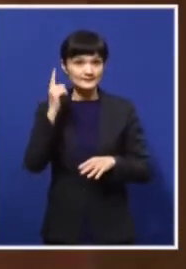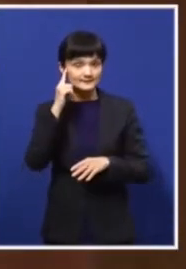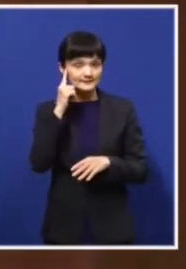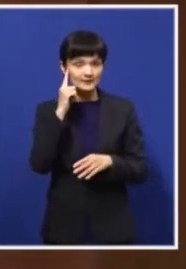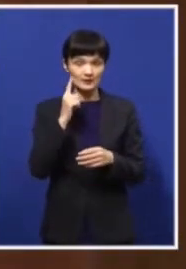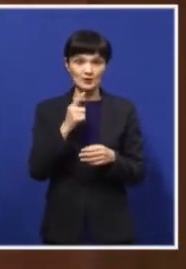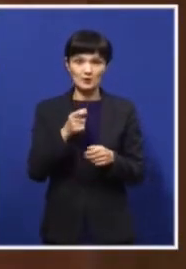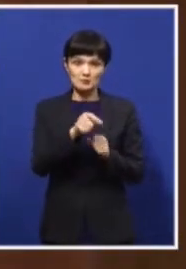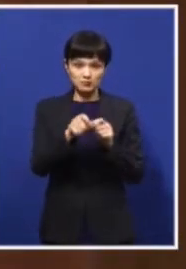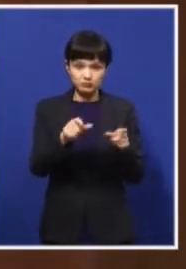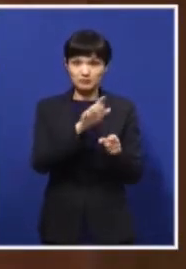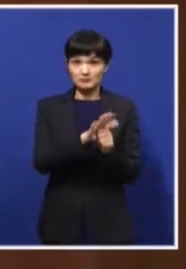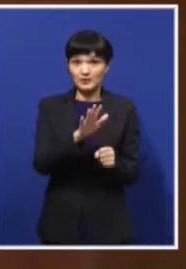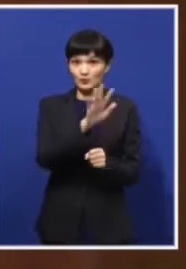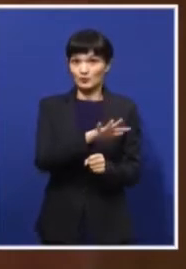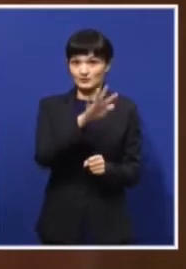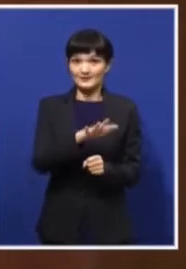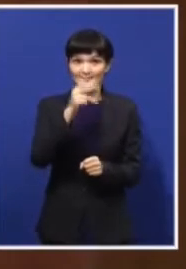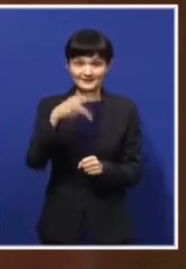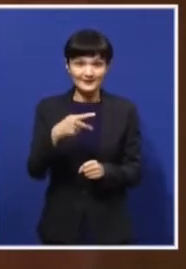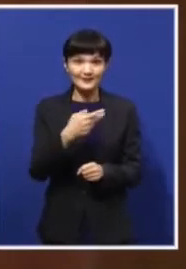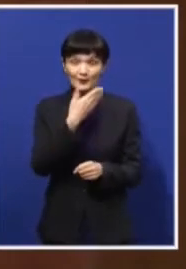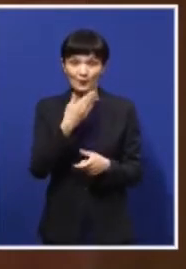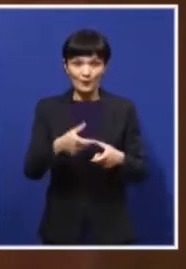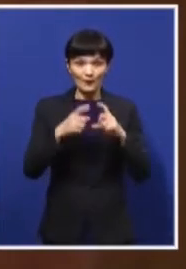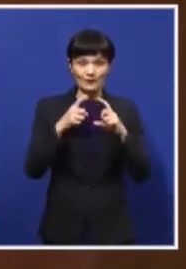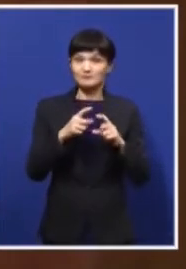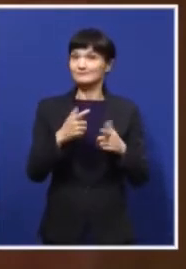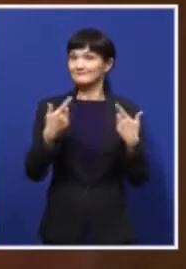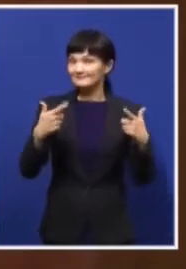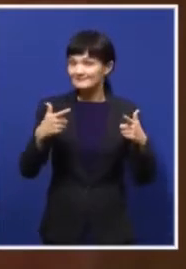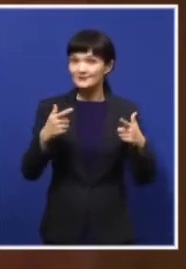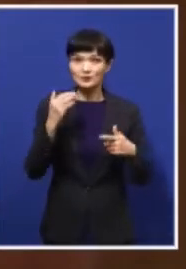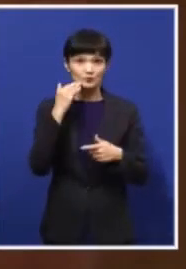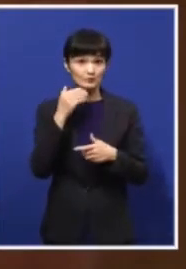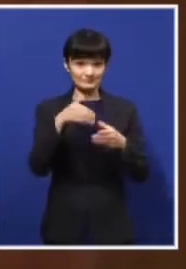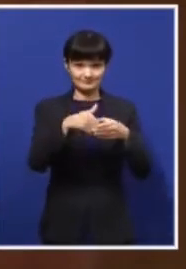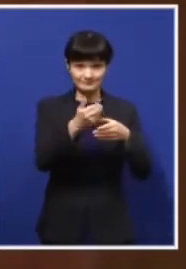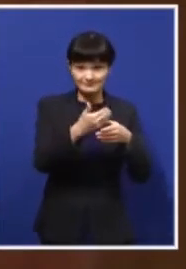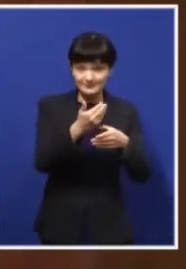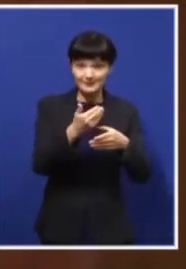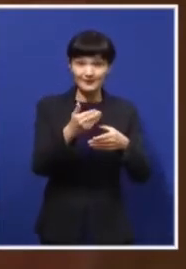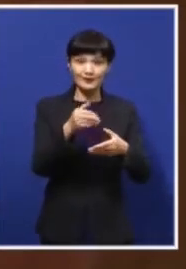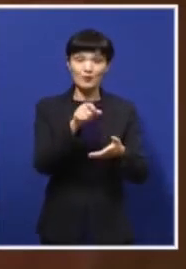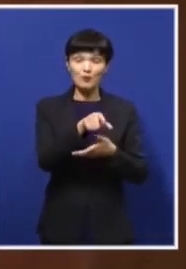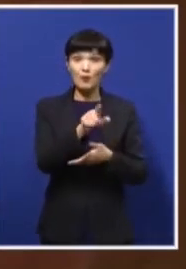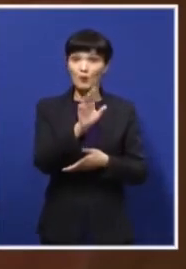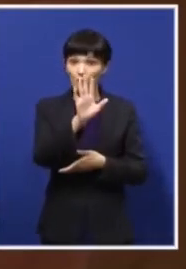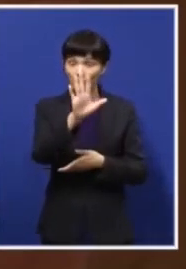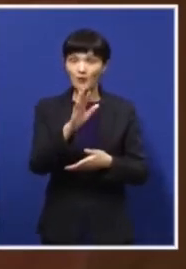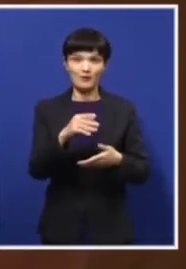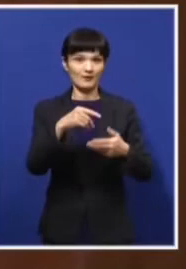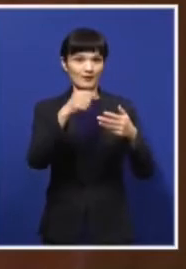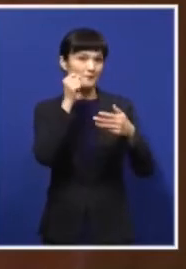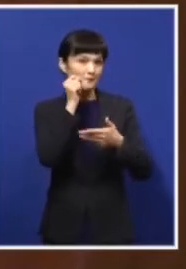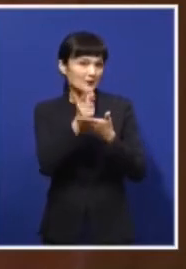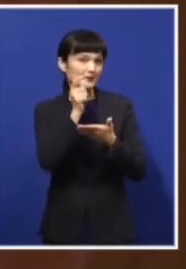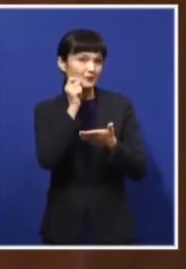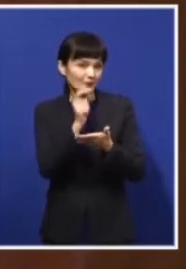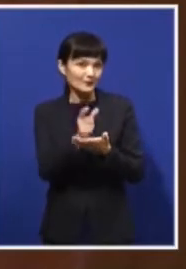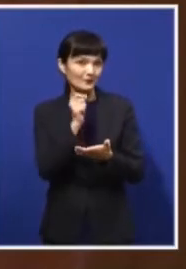次5000，是你消费多少它可能信用卡每个月就给你相关的回馈的概念。那接下来我们是麻烦联合，就